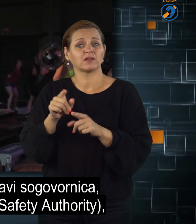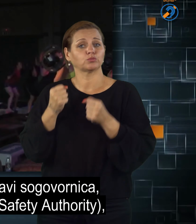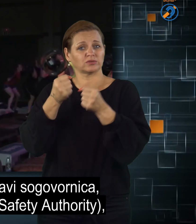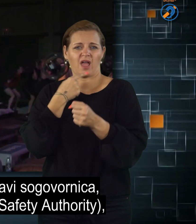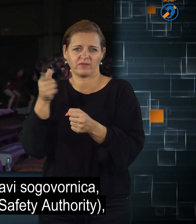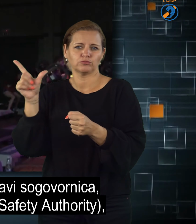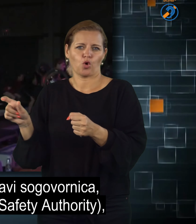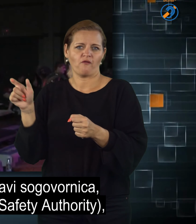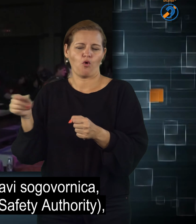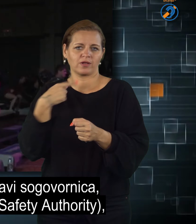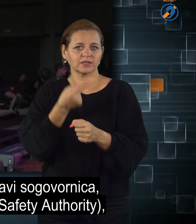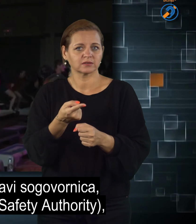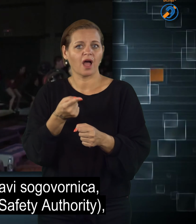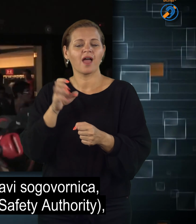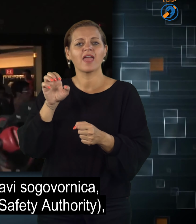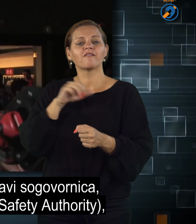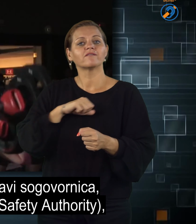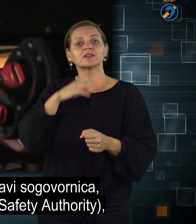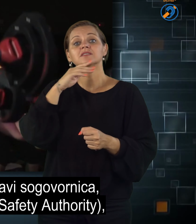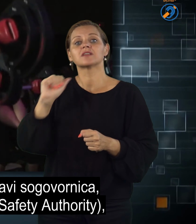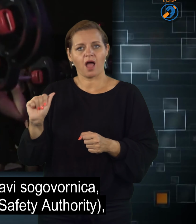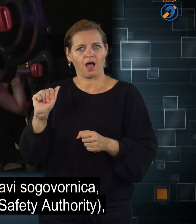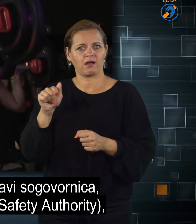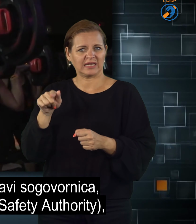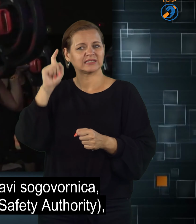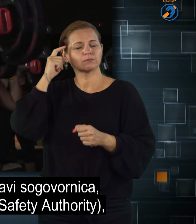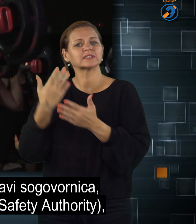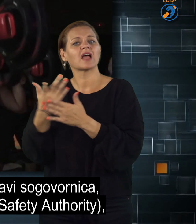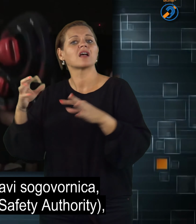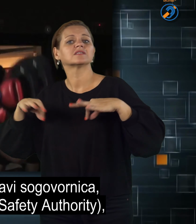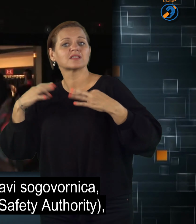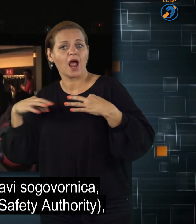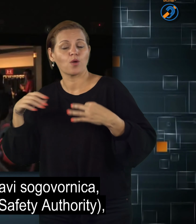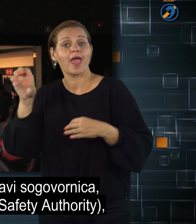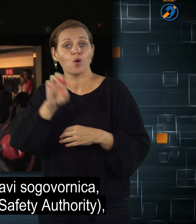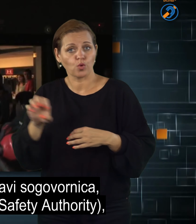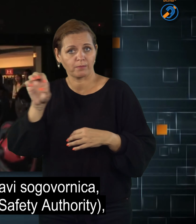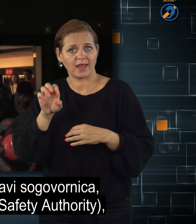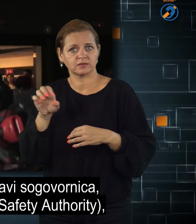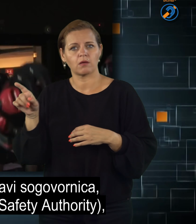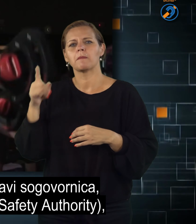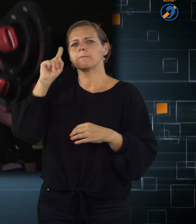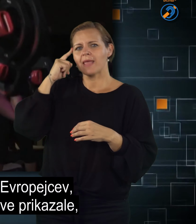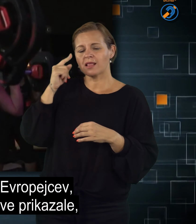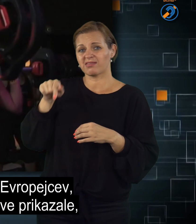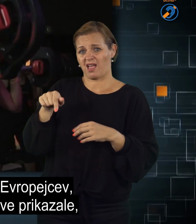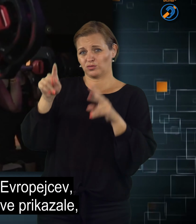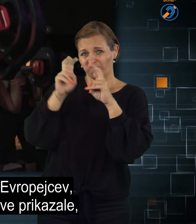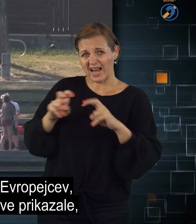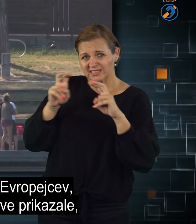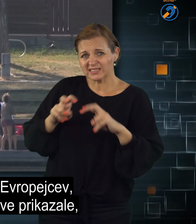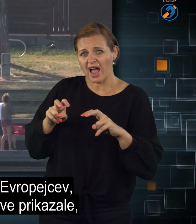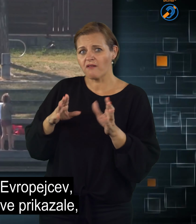Obenem pa, kot izpostavi sogovornica, EFSA, European Food Safety Authority, ki skrbi za